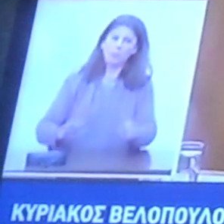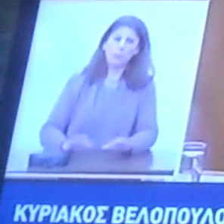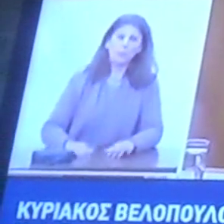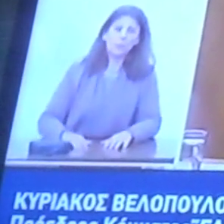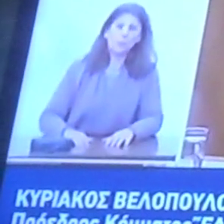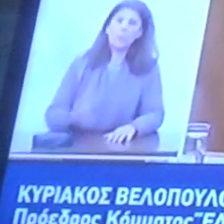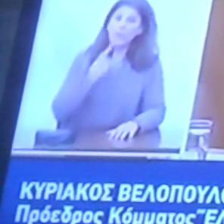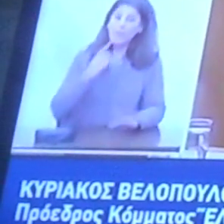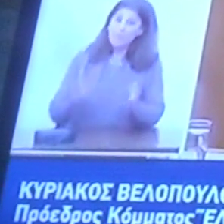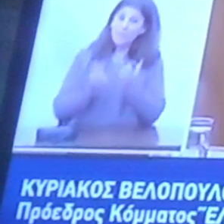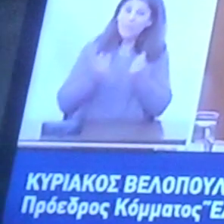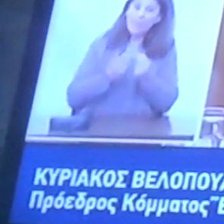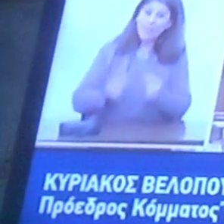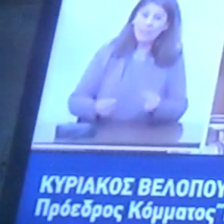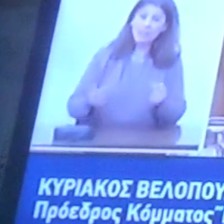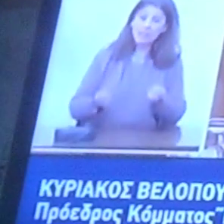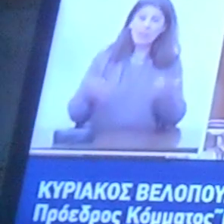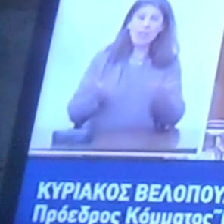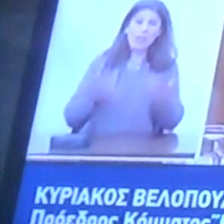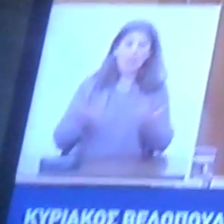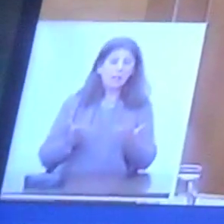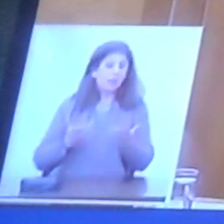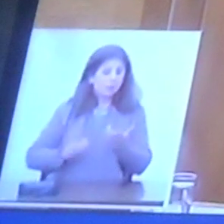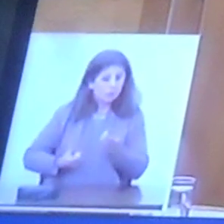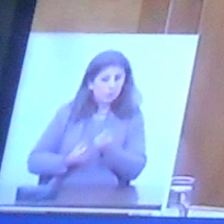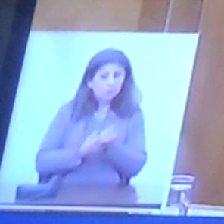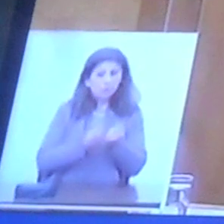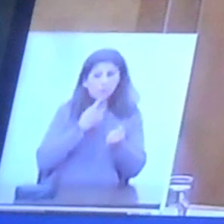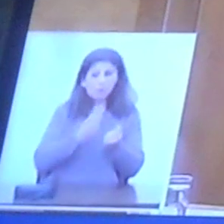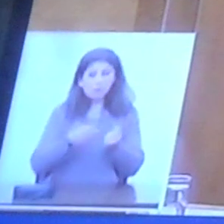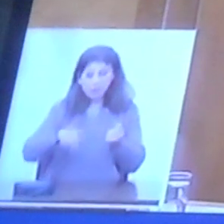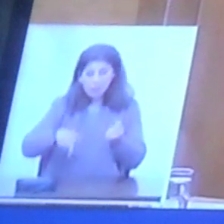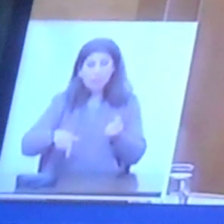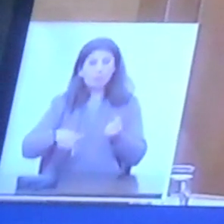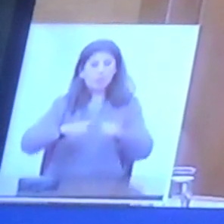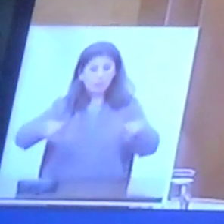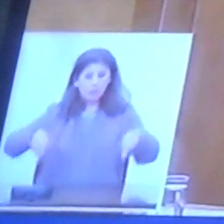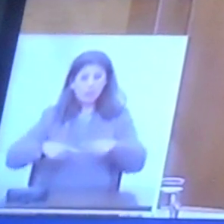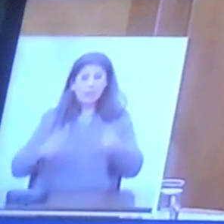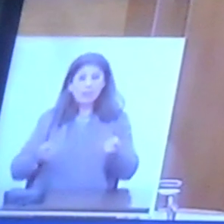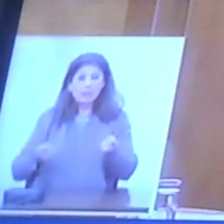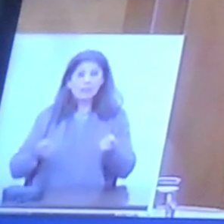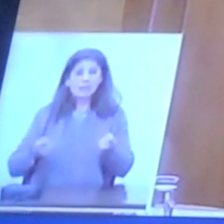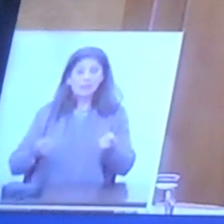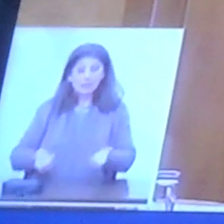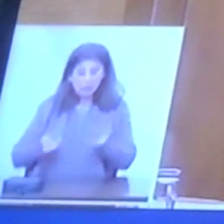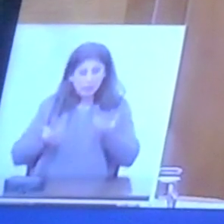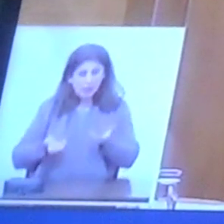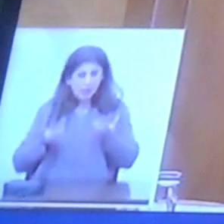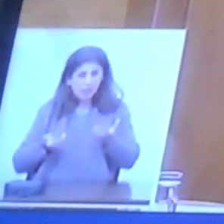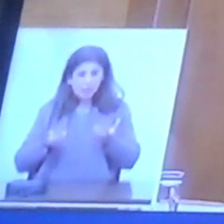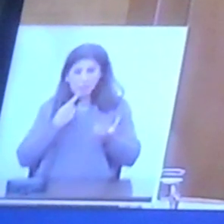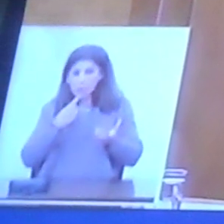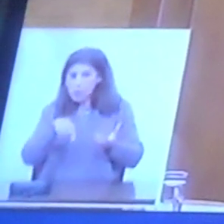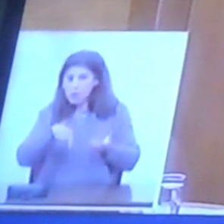λεπίδα. Όχι. Κάναμε κάτι για την επιστική κρίση που λέγαμε το 20.30 εδώ μέσα. Όχι. Κάνατε κάτι για τα κάψιμα και την ενέργεια που λέγαμε εδώ μέσα.